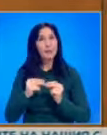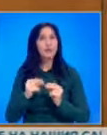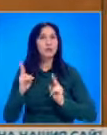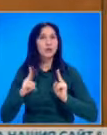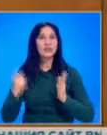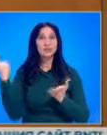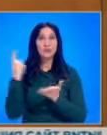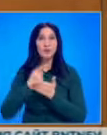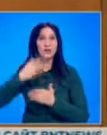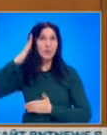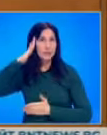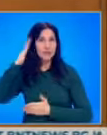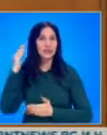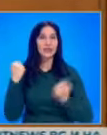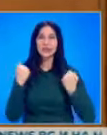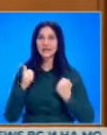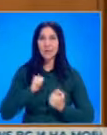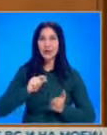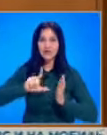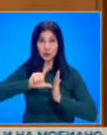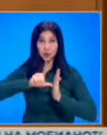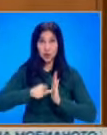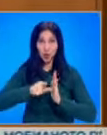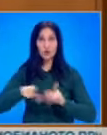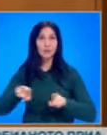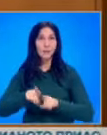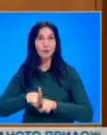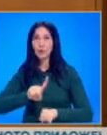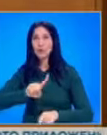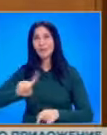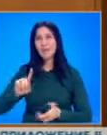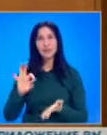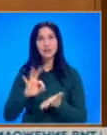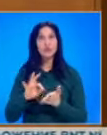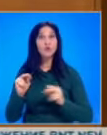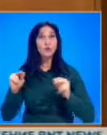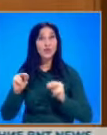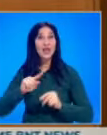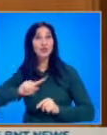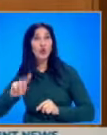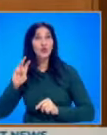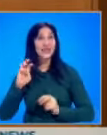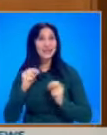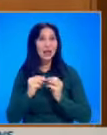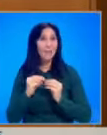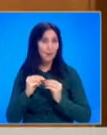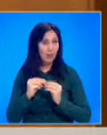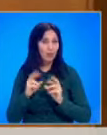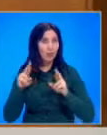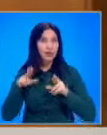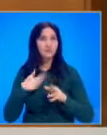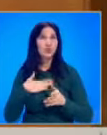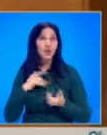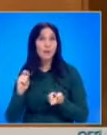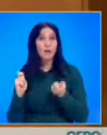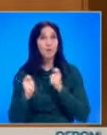заповедта на министъра на здравеопазването, срока за подобно неприсъствено обучение е до 30 април. Надяваме се, че ще има